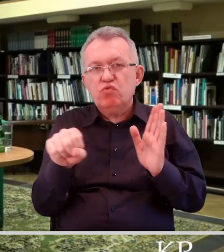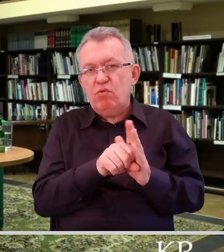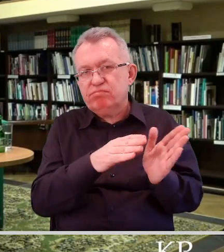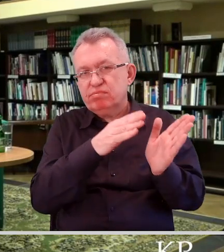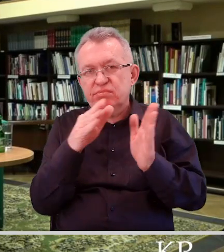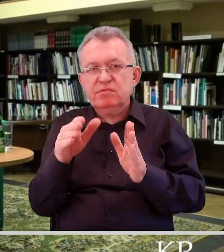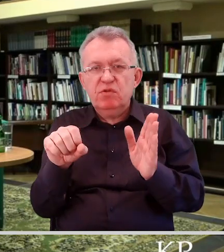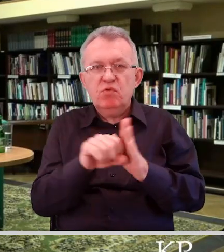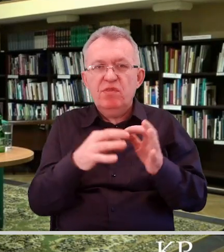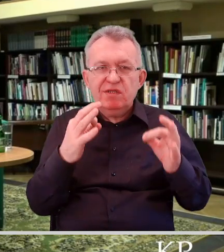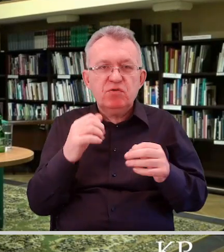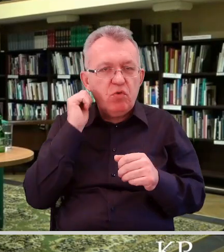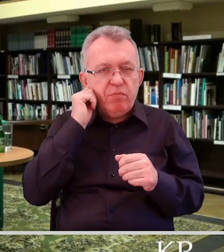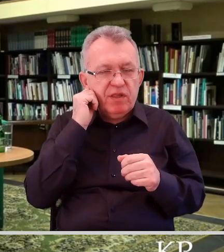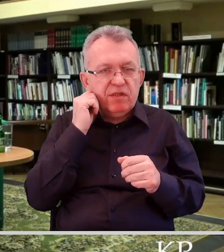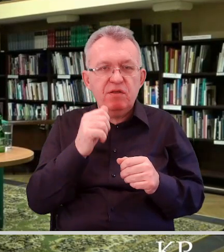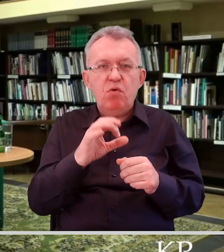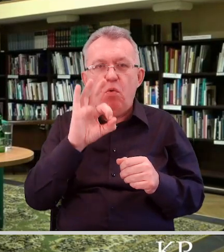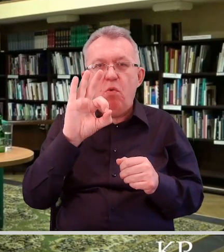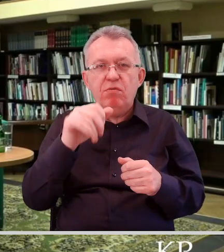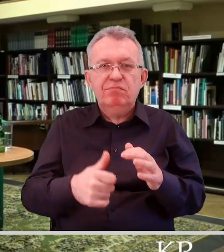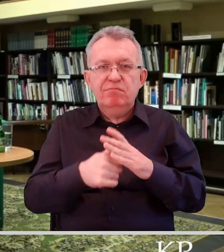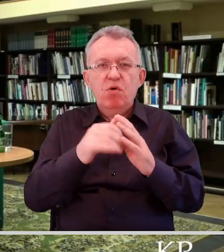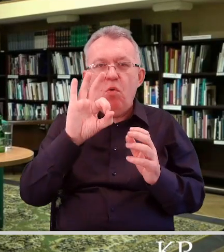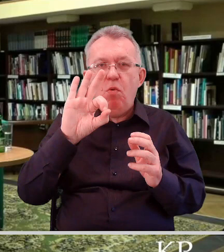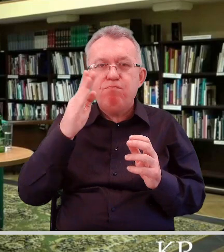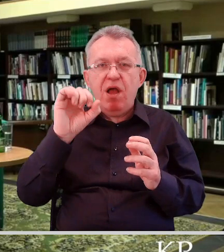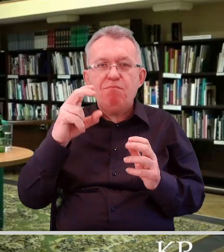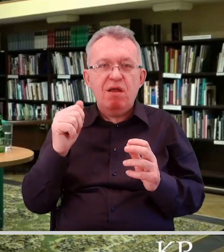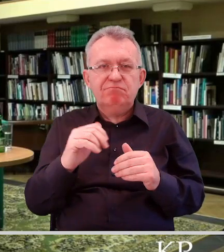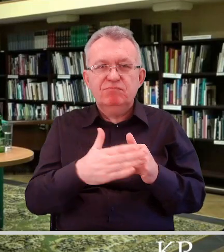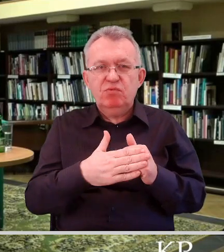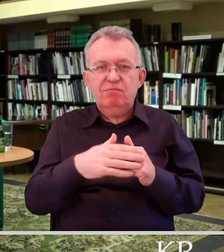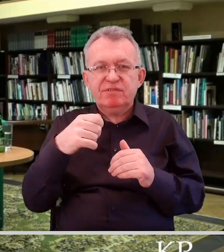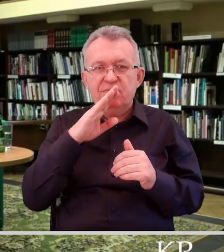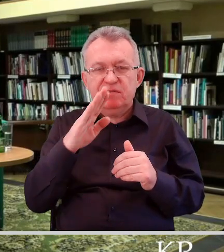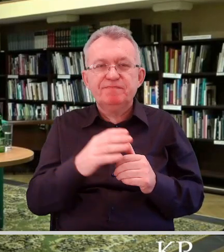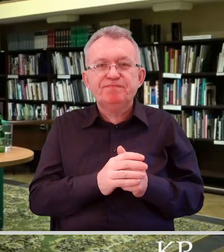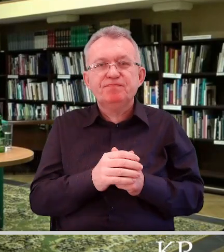do współczesnych kobiet, do Michelle Obamy, tak? Jeżeli taką,